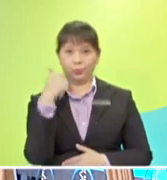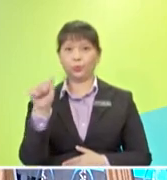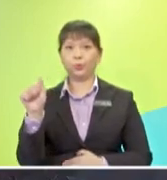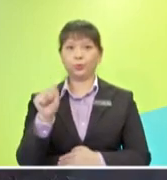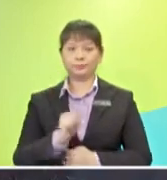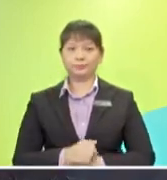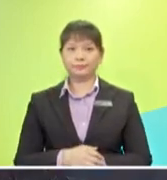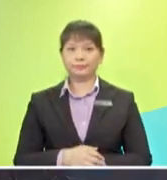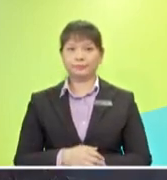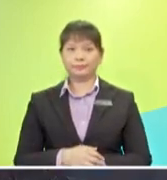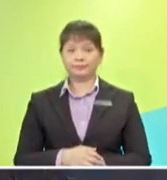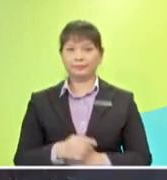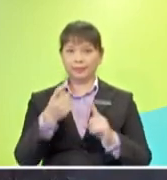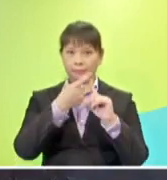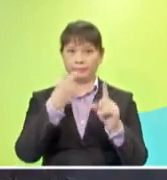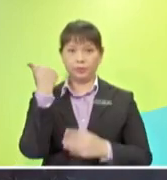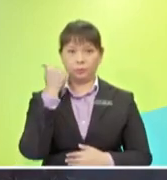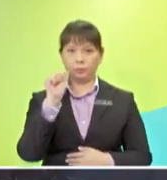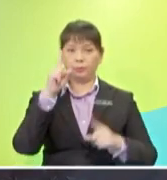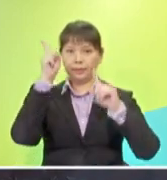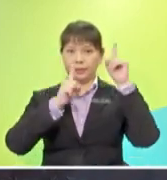daripada 10 Bintang